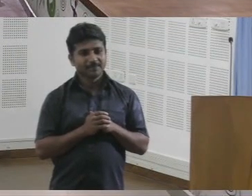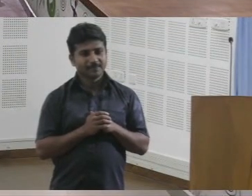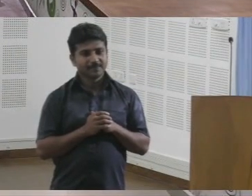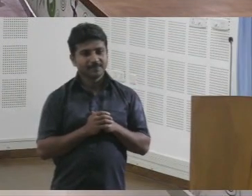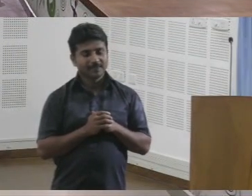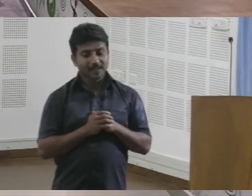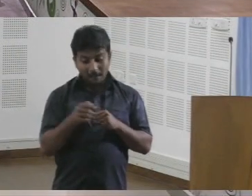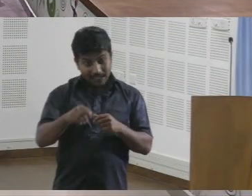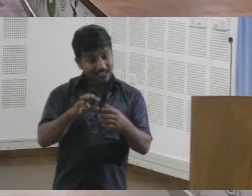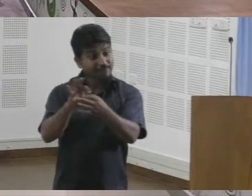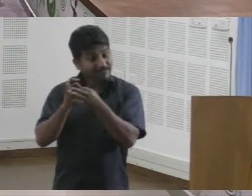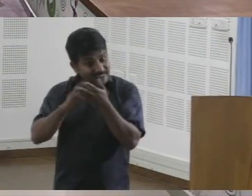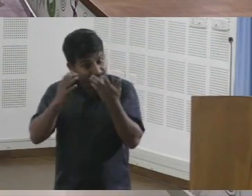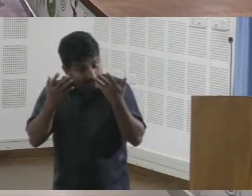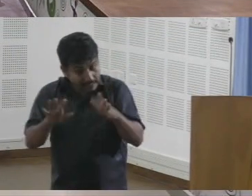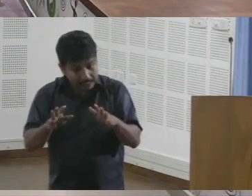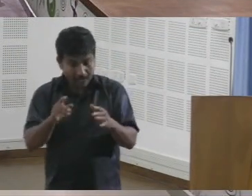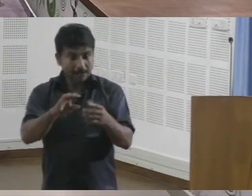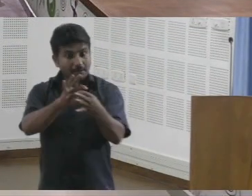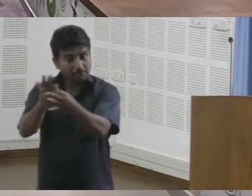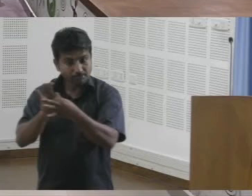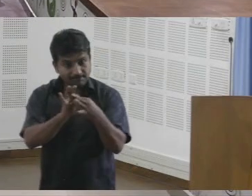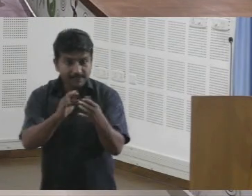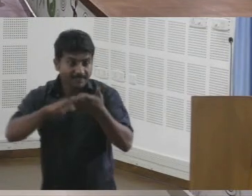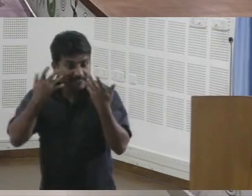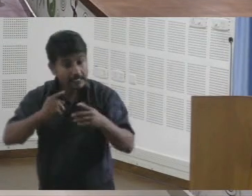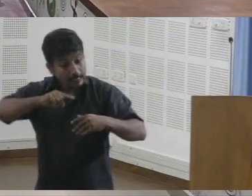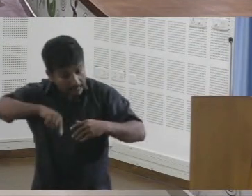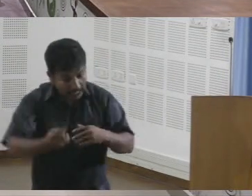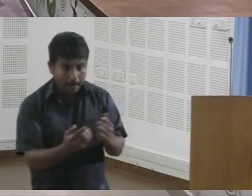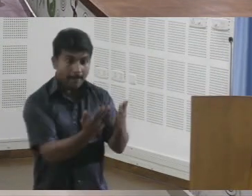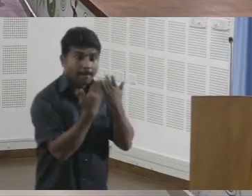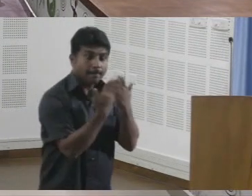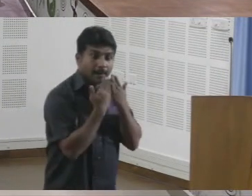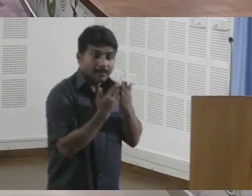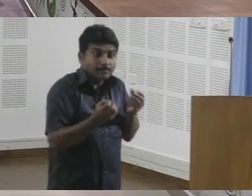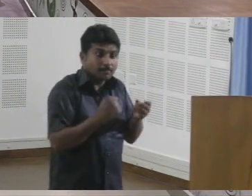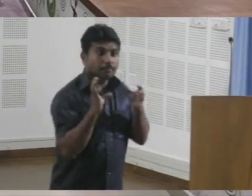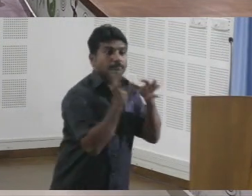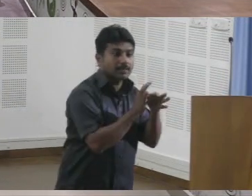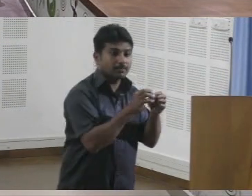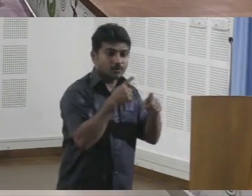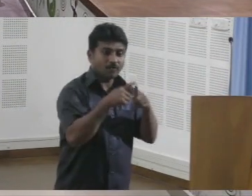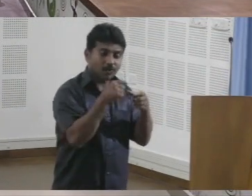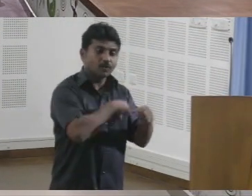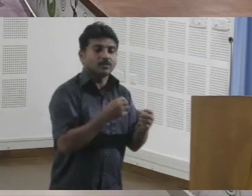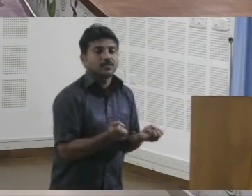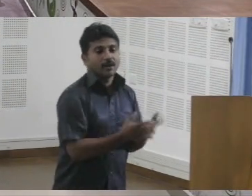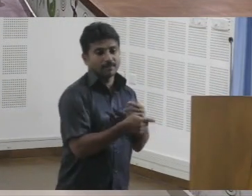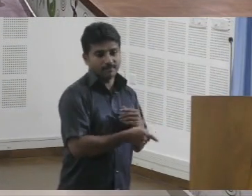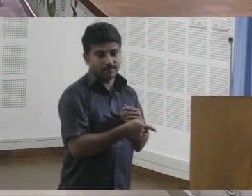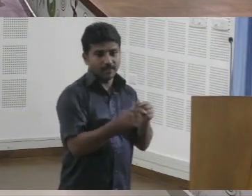അത്രയും ആയിക്കഴിഞ്ഞപ്പോൾ അക്കാഡമിക്സിലും ഞാൻ ആവാസ് ട്രൈ ചെയ്തു. ഇപ്പോൾ ഇവിടുത്തെ യൂണിറ്റിലും കണ്ടു ആവാസ് അവർ യൂസ് ചെയ്യുന്നത്. അക്കാഡമിക്സിലും